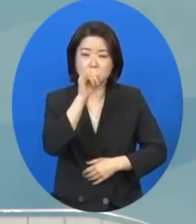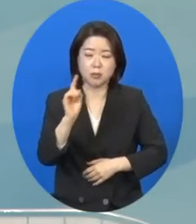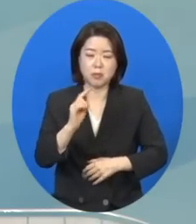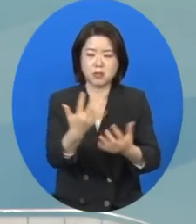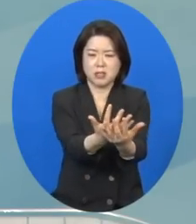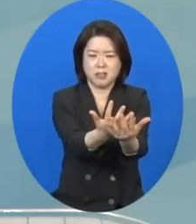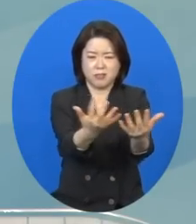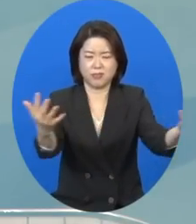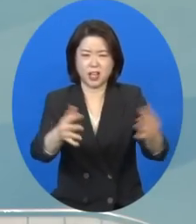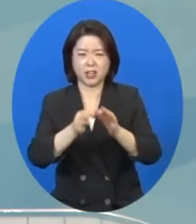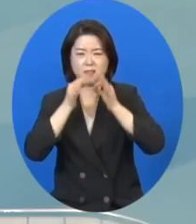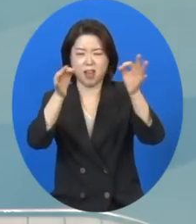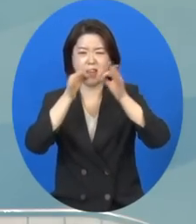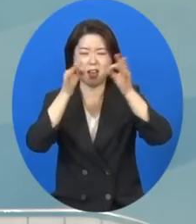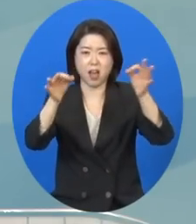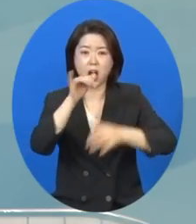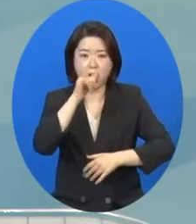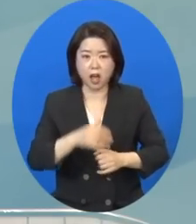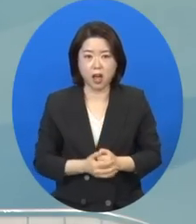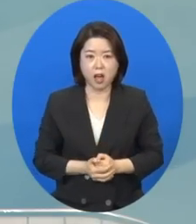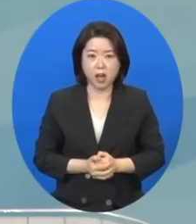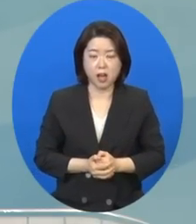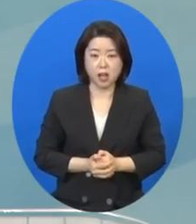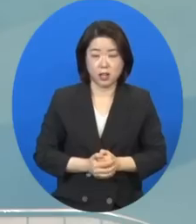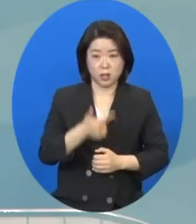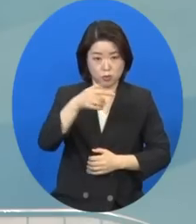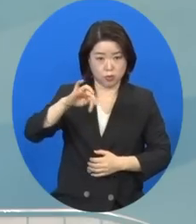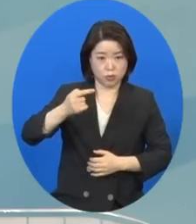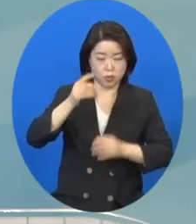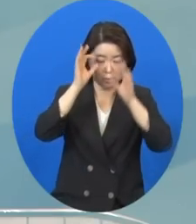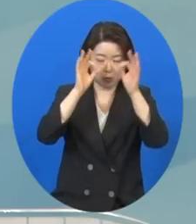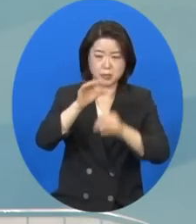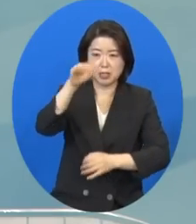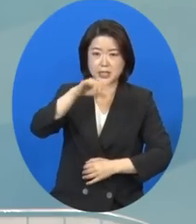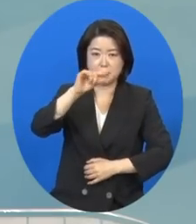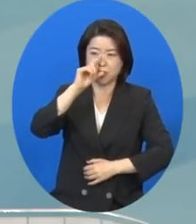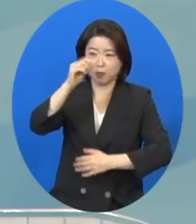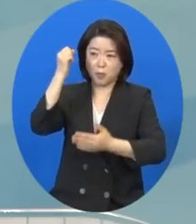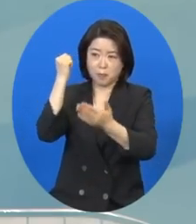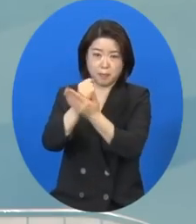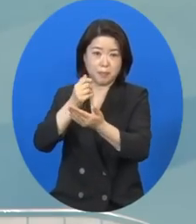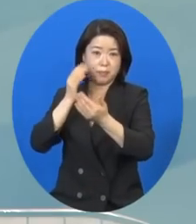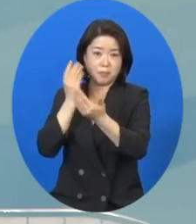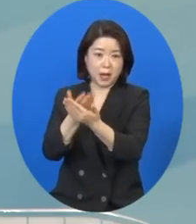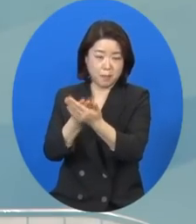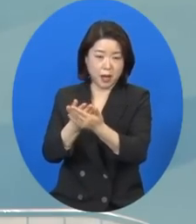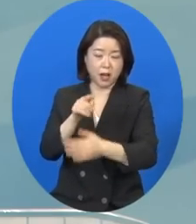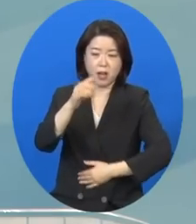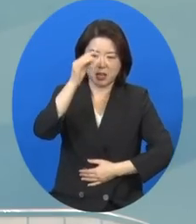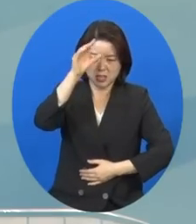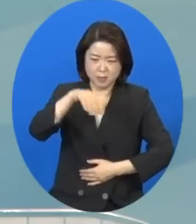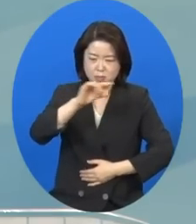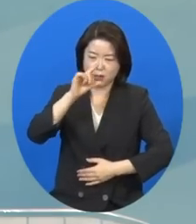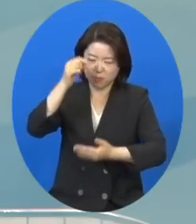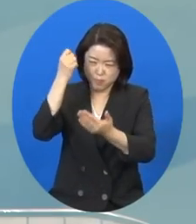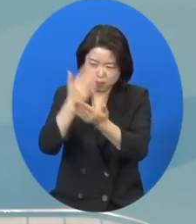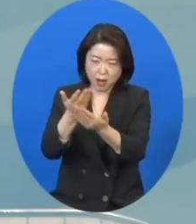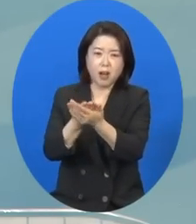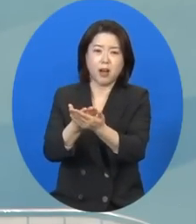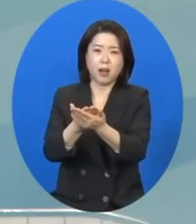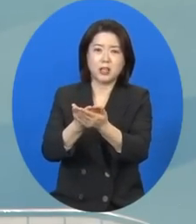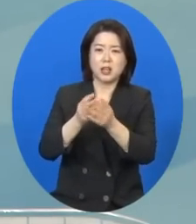외침이었습니다 6절에 보니까 십자가에 못 박으시오 십자가의 못 박으시오라는 사람들의 함성이